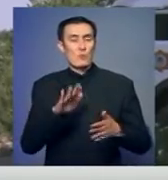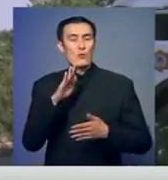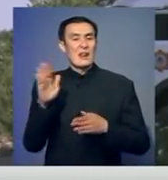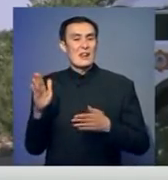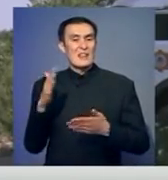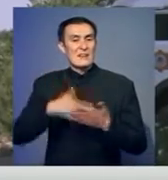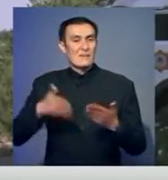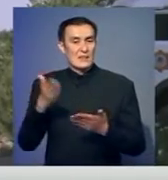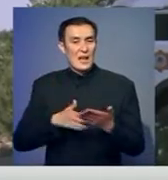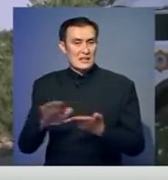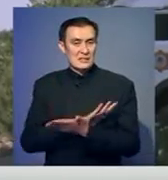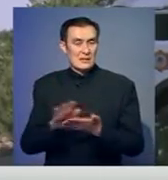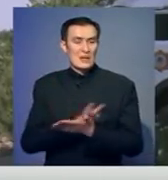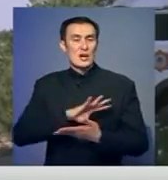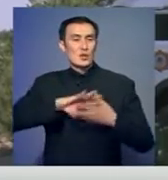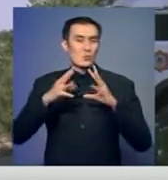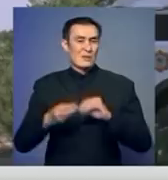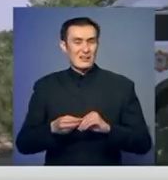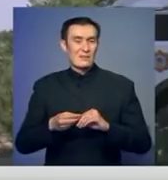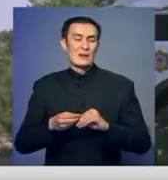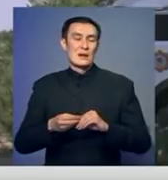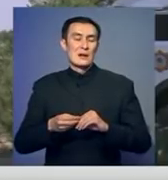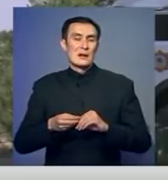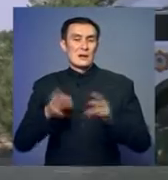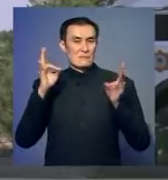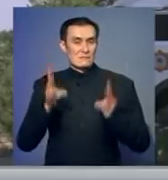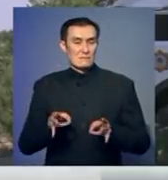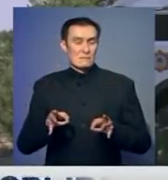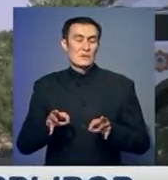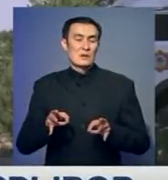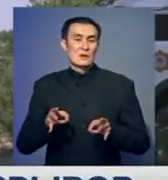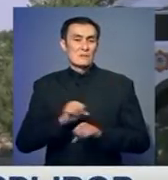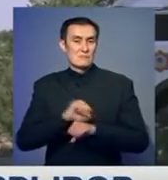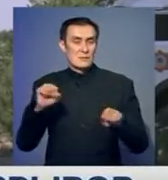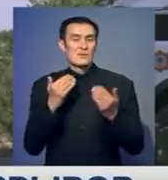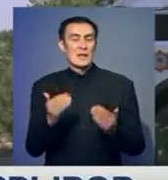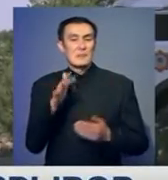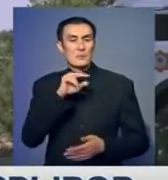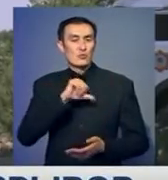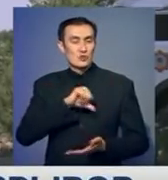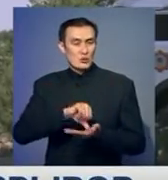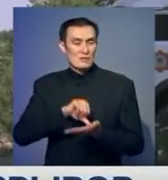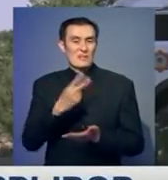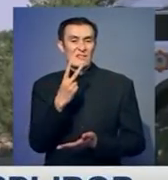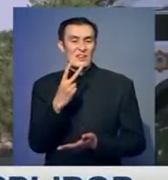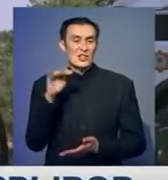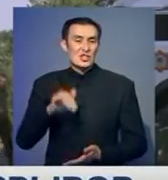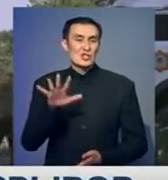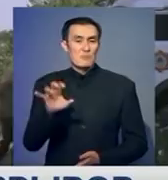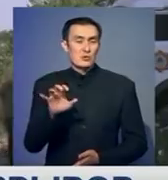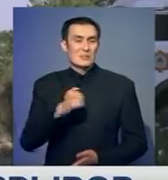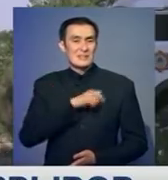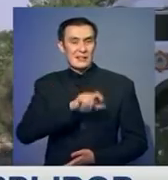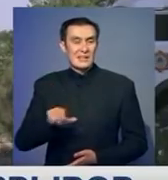ликвидации последствий кризисной ситуации. На данный момент задействовано более 2500 военнослужащих,